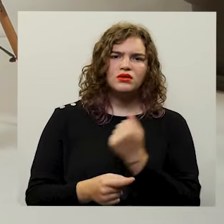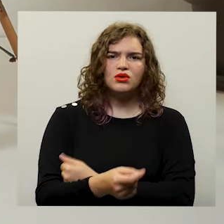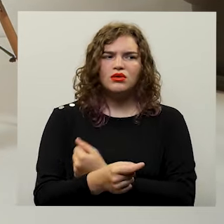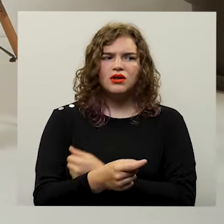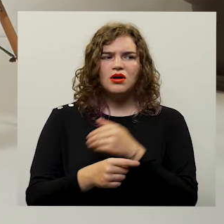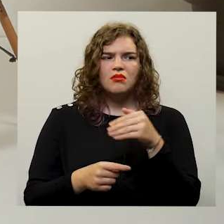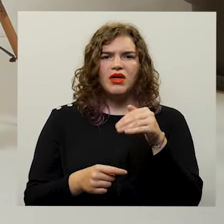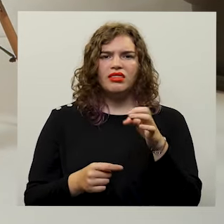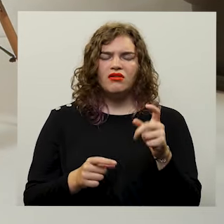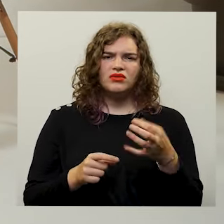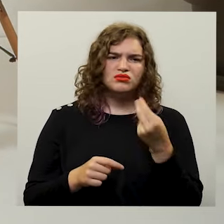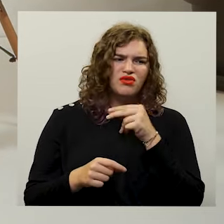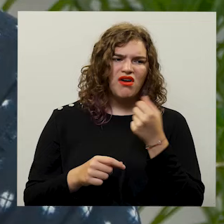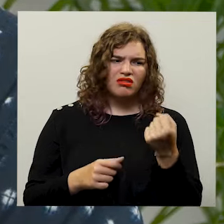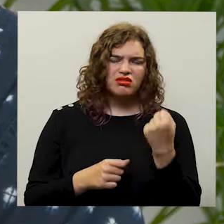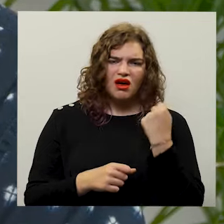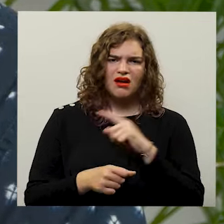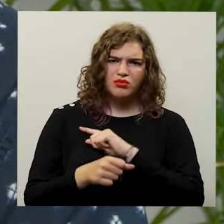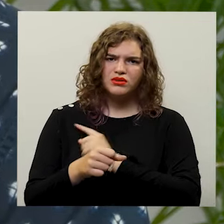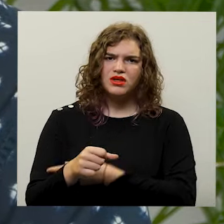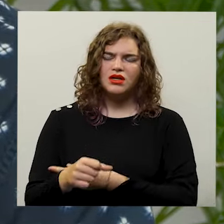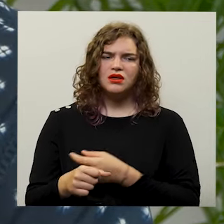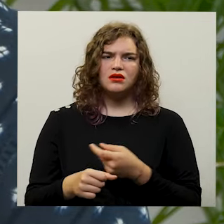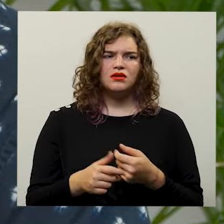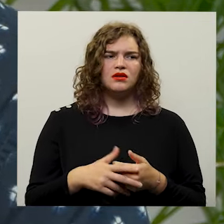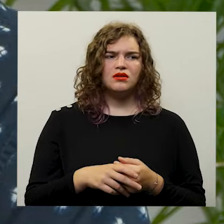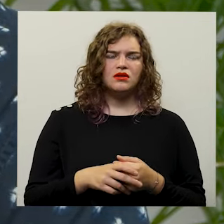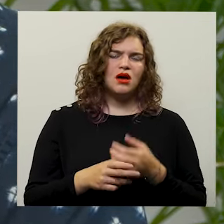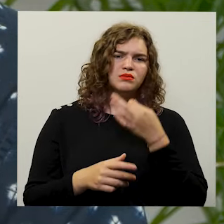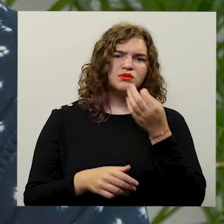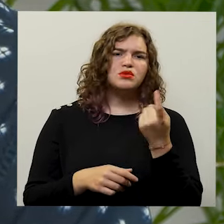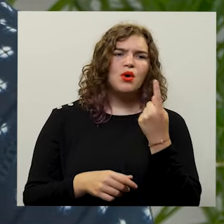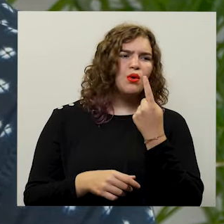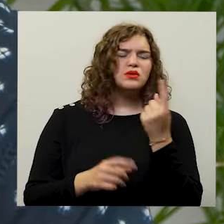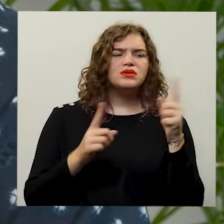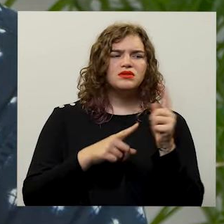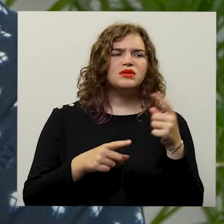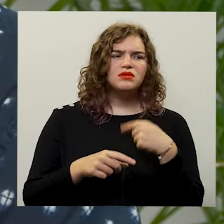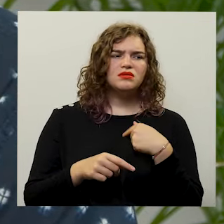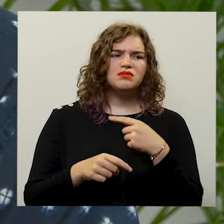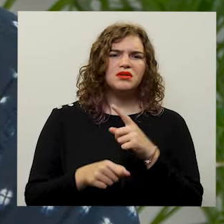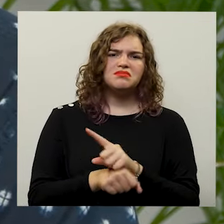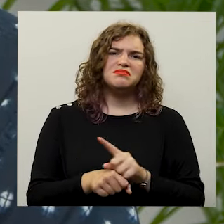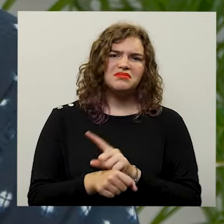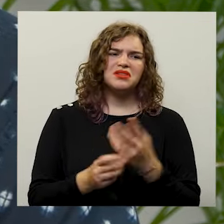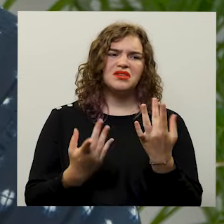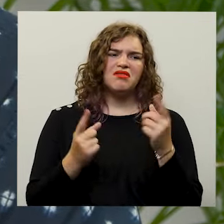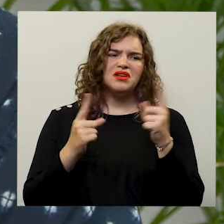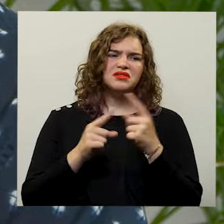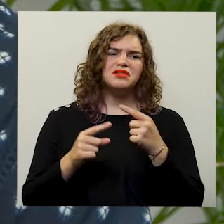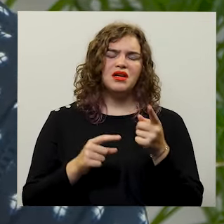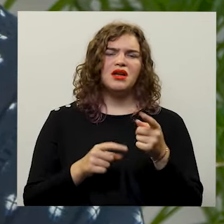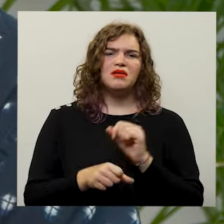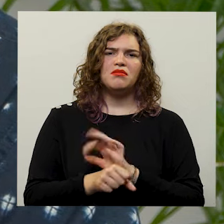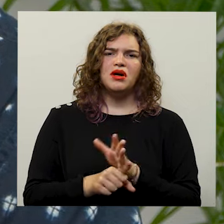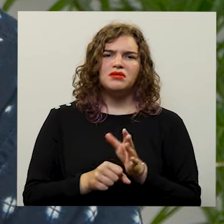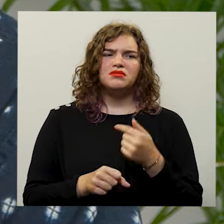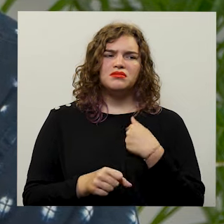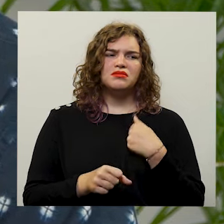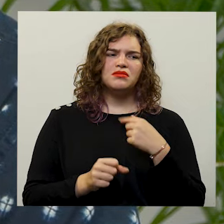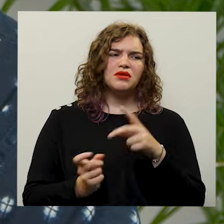cu metamfetamină, ceva tare. Și am zis într-o zi că oricum o să durează numai câteva zile pandemia, o să devine